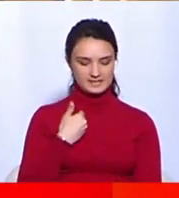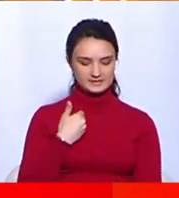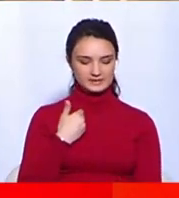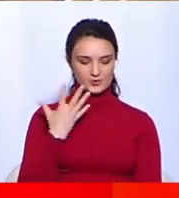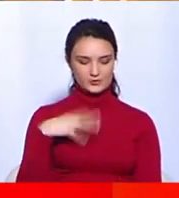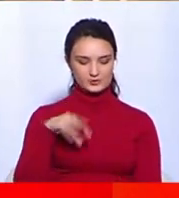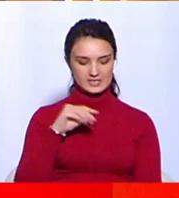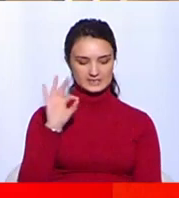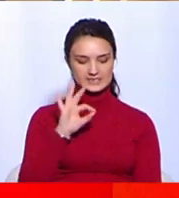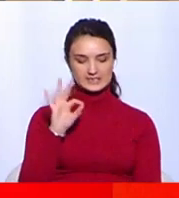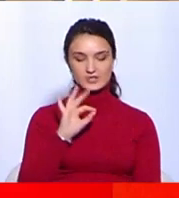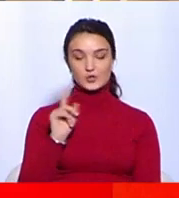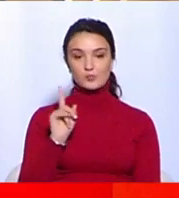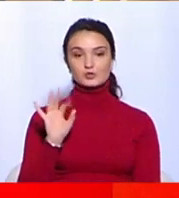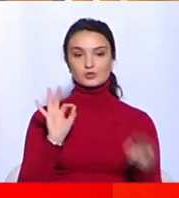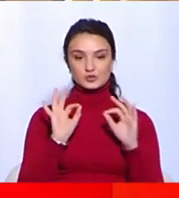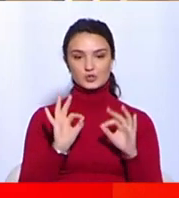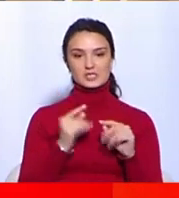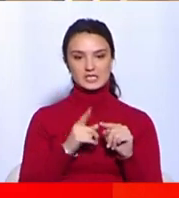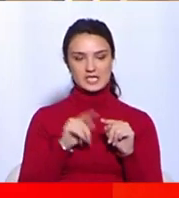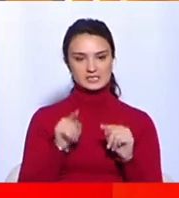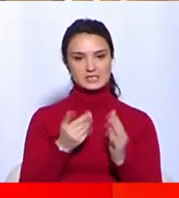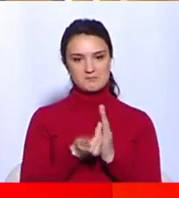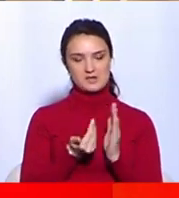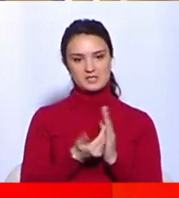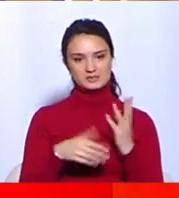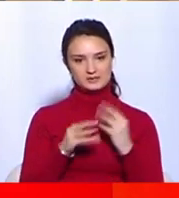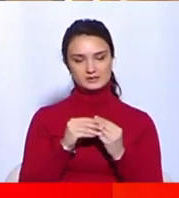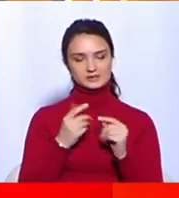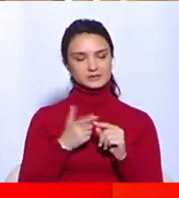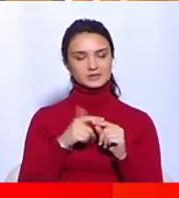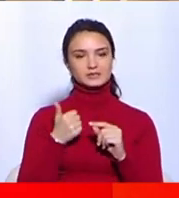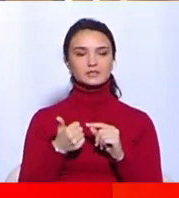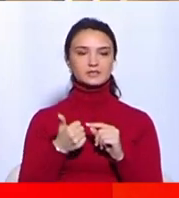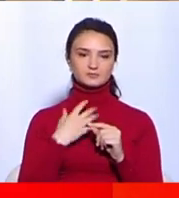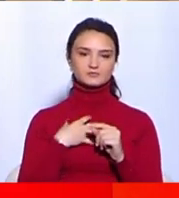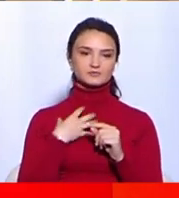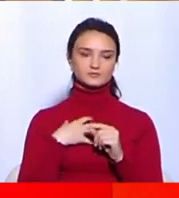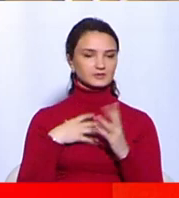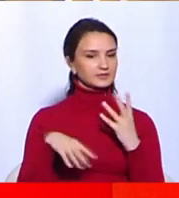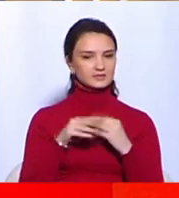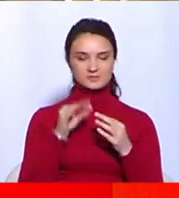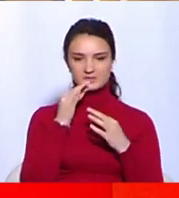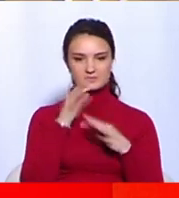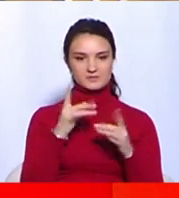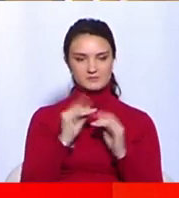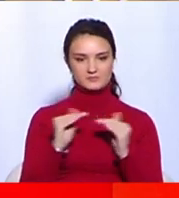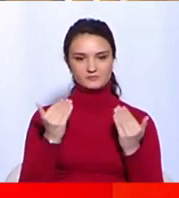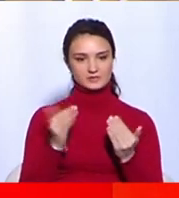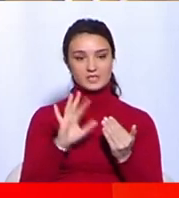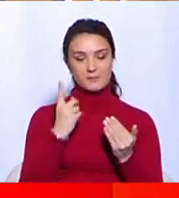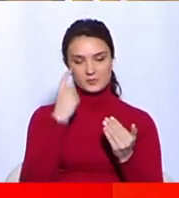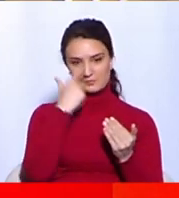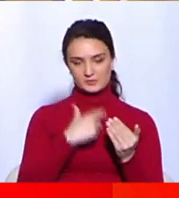მაგალითით ოჯახზე რომ სწორედ ასეთი მაგალითები არის კარგი წანამძღვარი ნებისმიერი ბავშვის არა